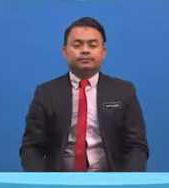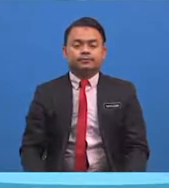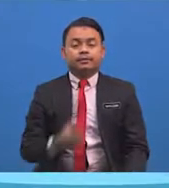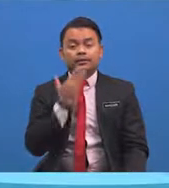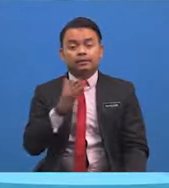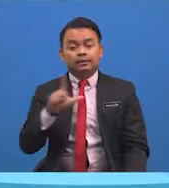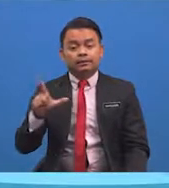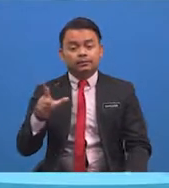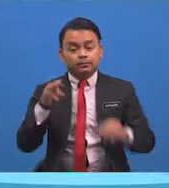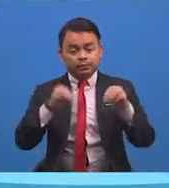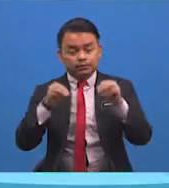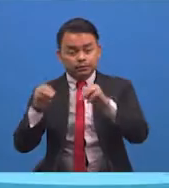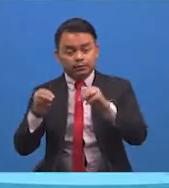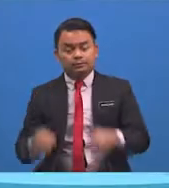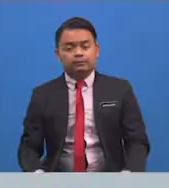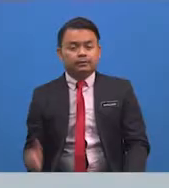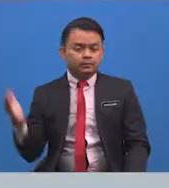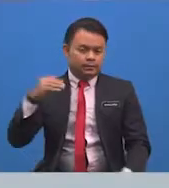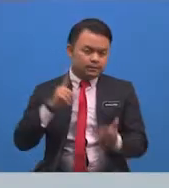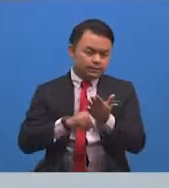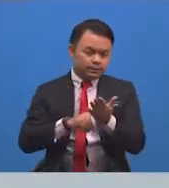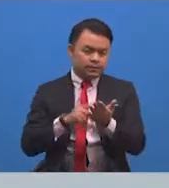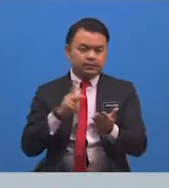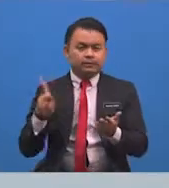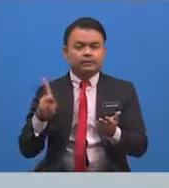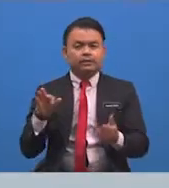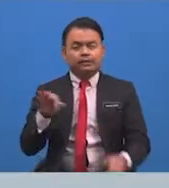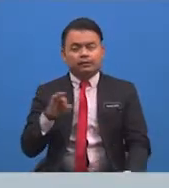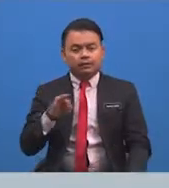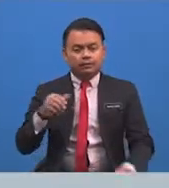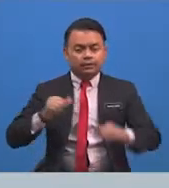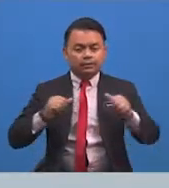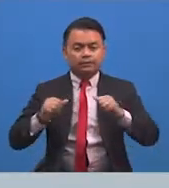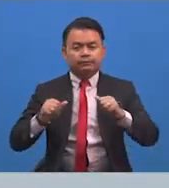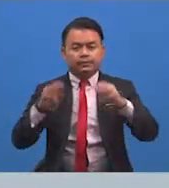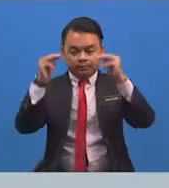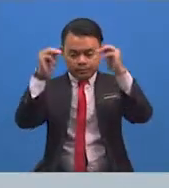Baiklah murid-murid, mari kita bincangkan faktor aktiviti manusia.